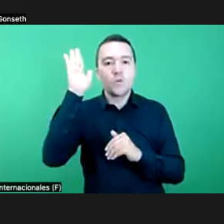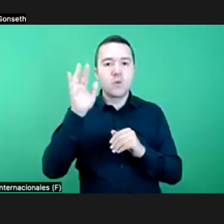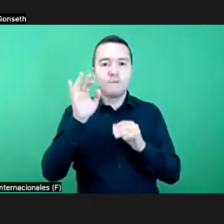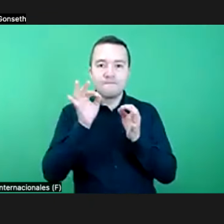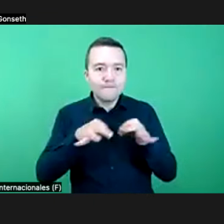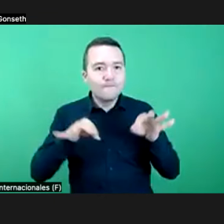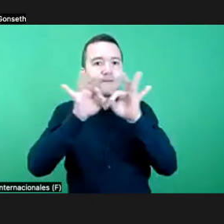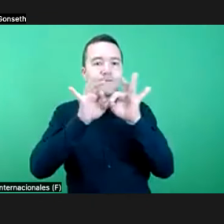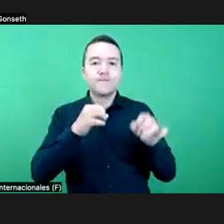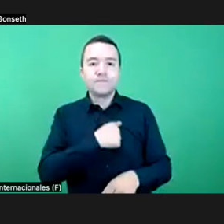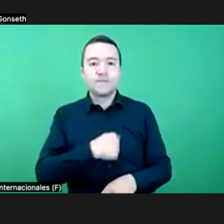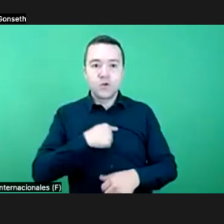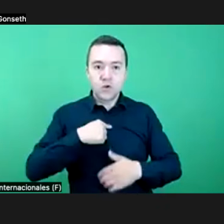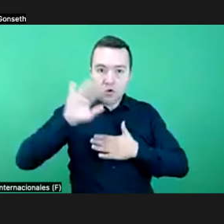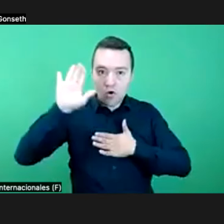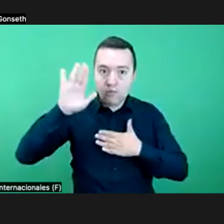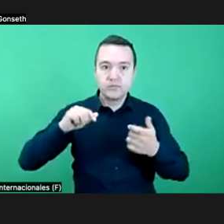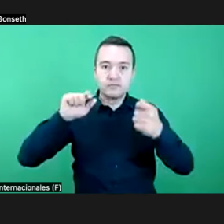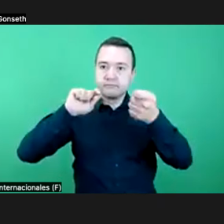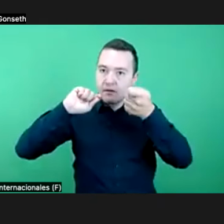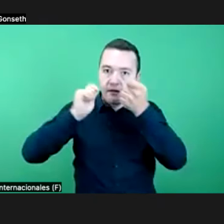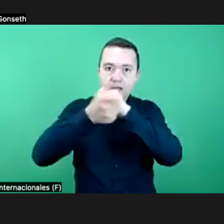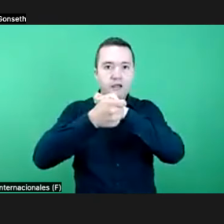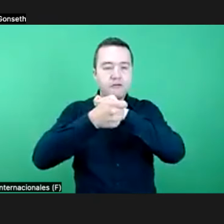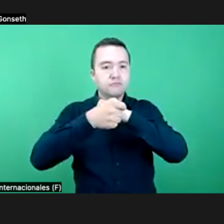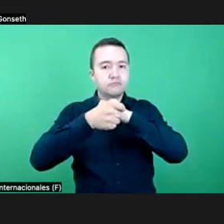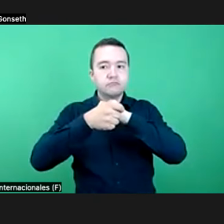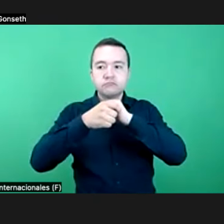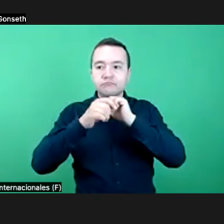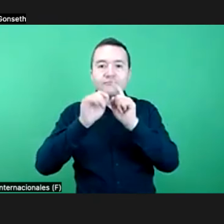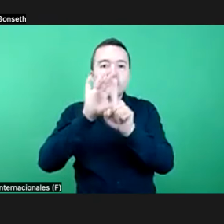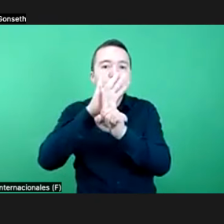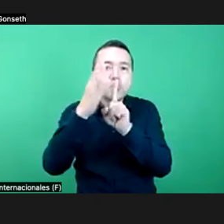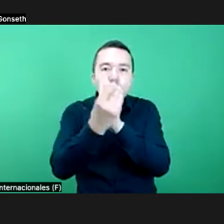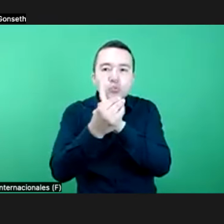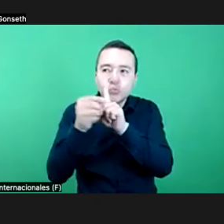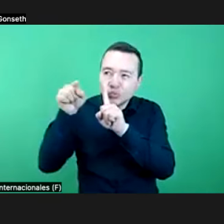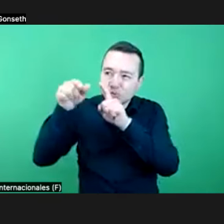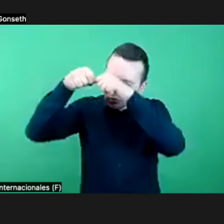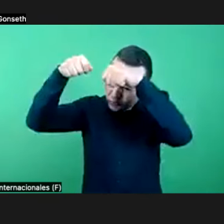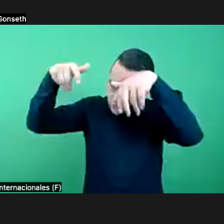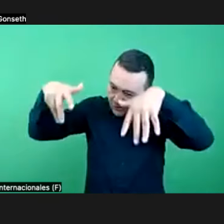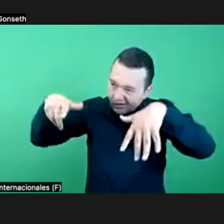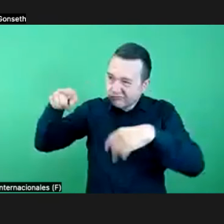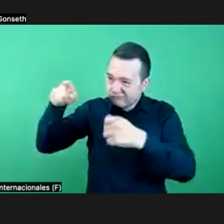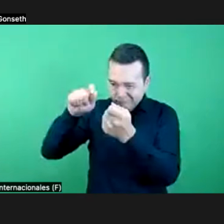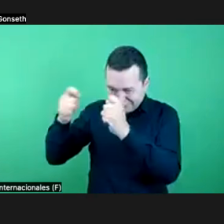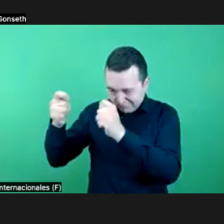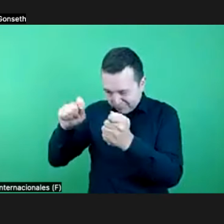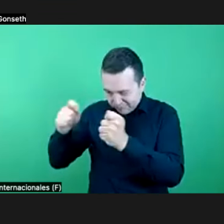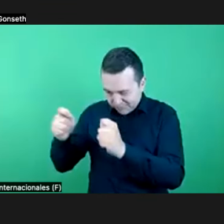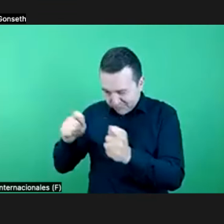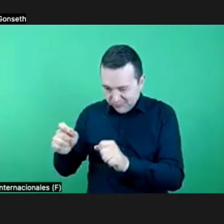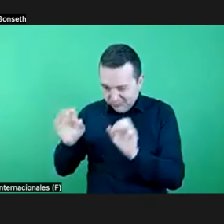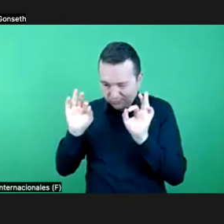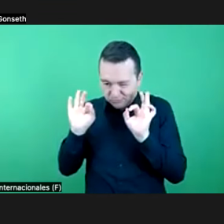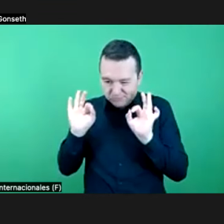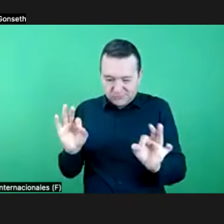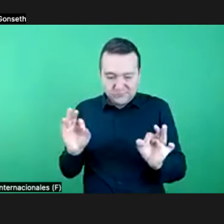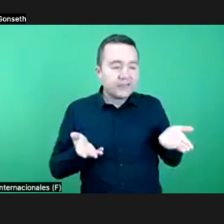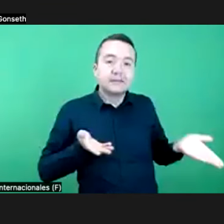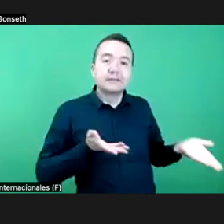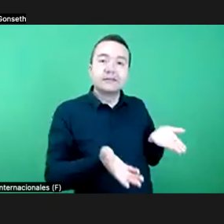Nous tous, il faut nous engager. Il faut qu'on s'engage à fournir vraiment des services de façon intégrée,